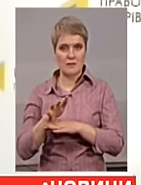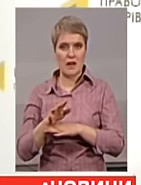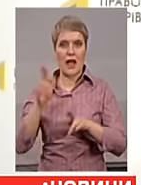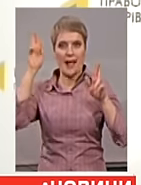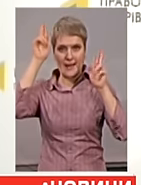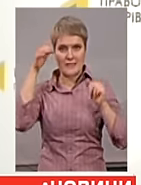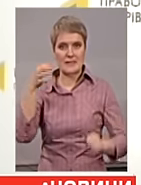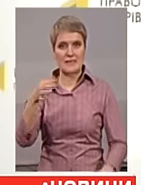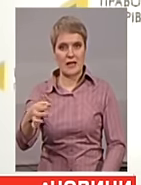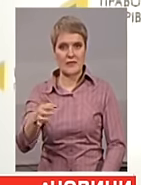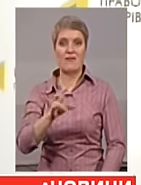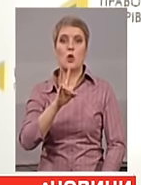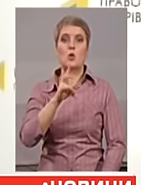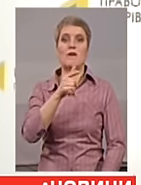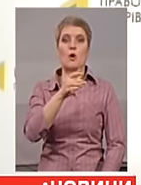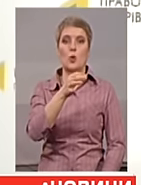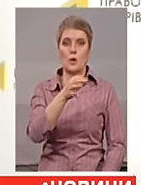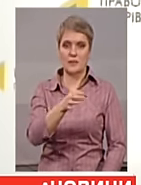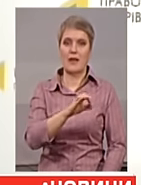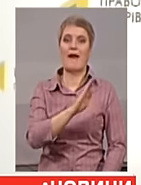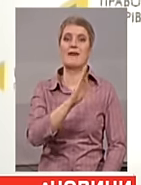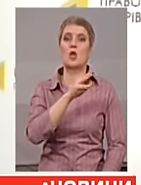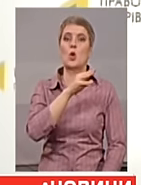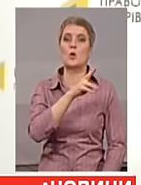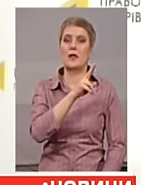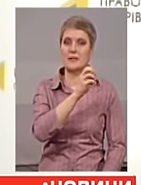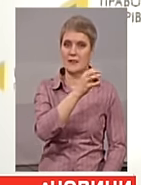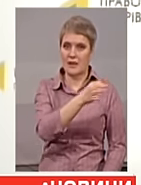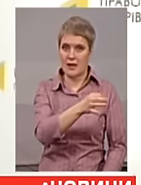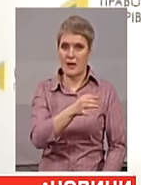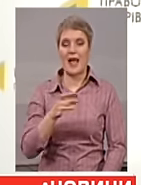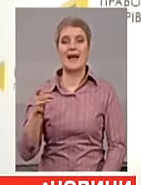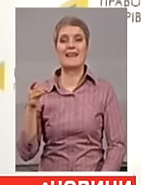Зайцеве, Новгородське, Верхньоторецьке та район Донецького аеропорту.